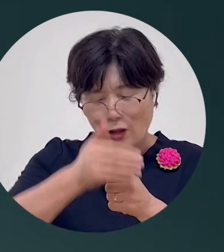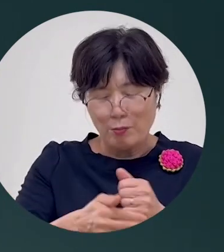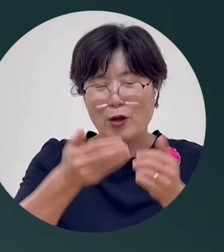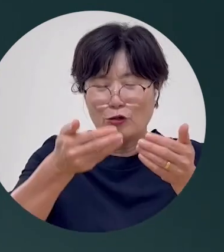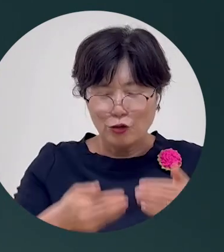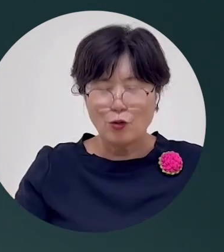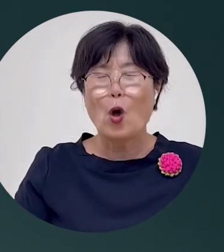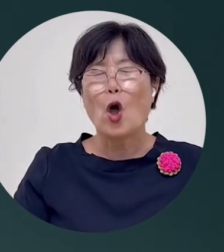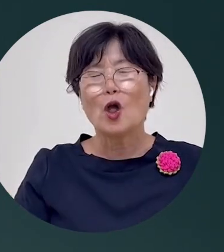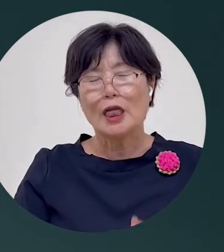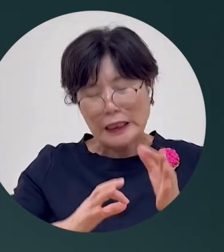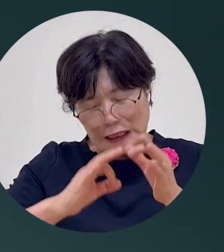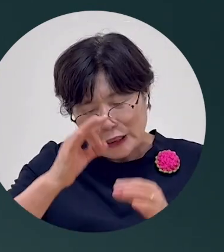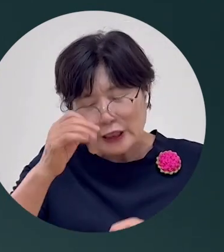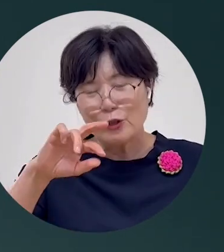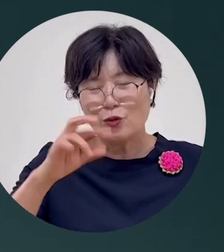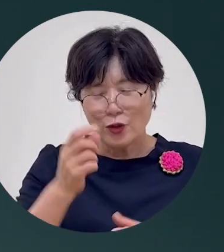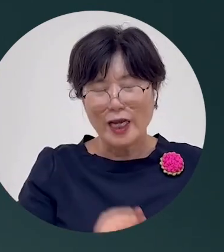해도